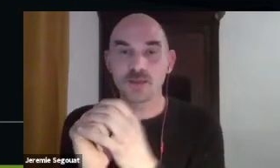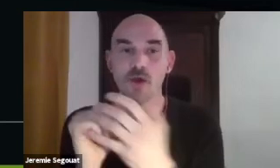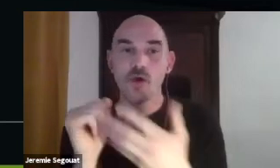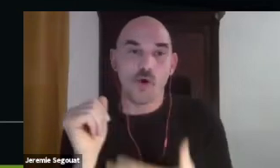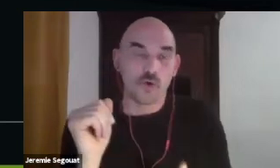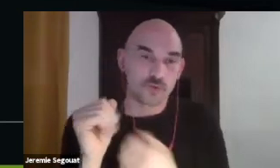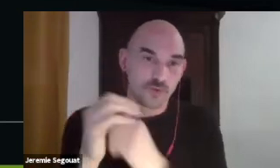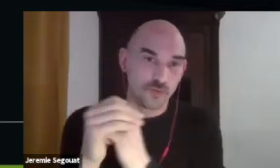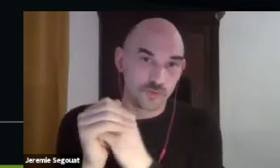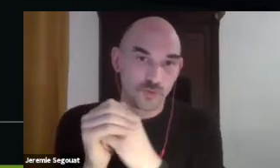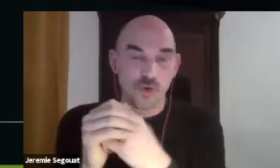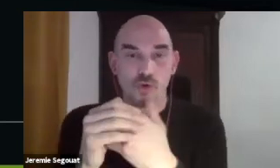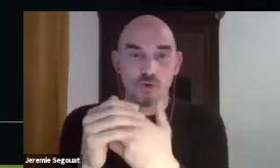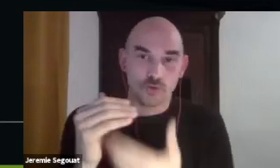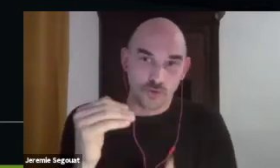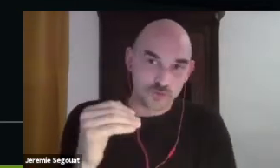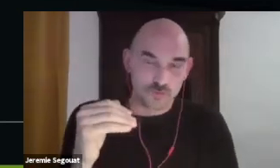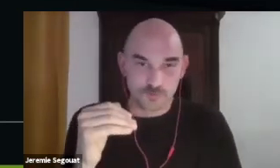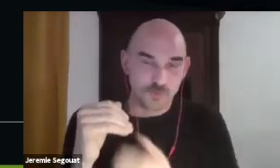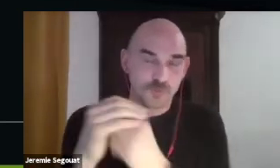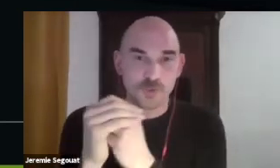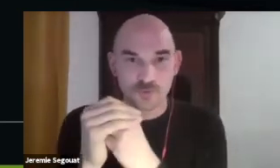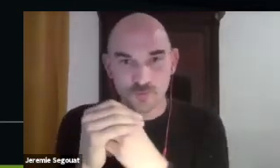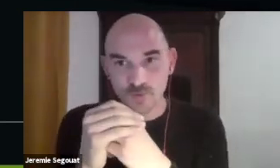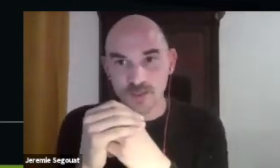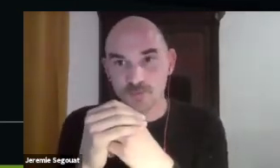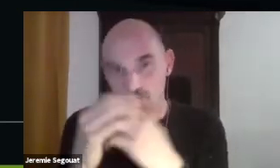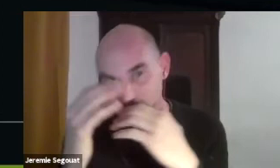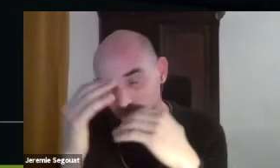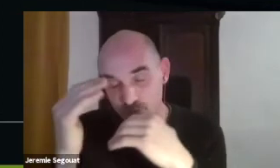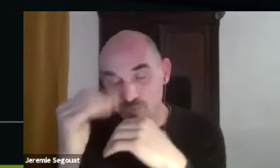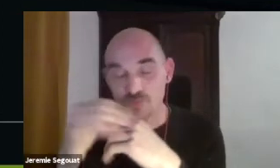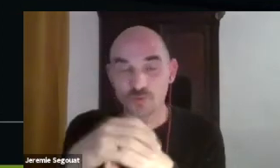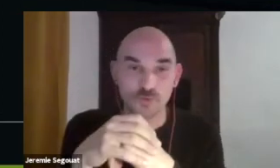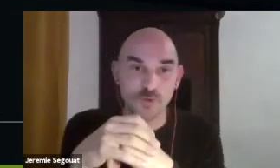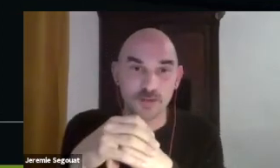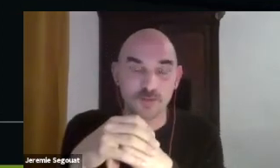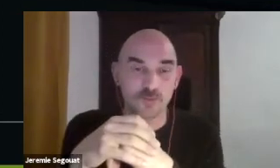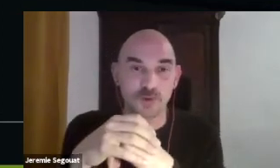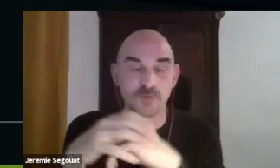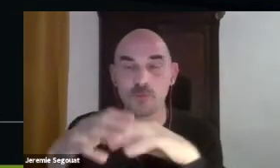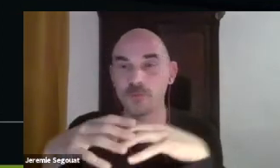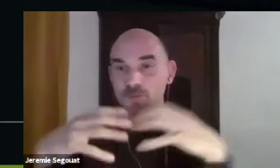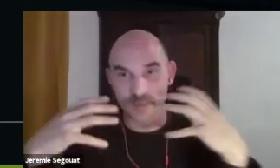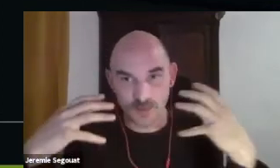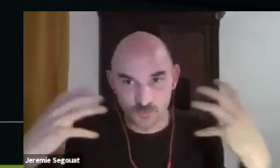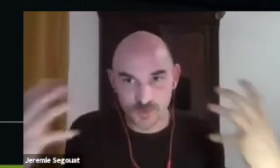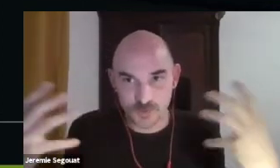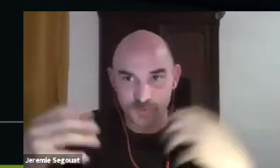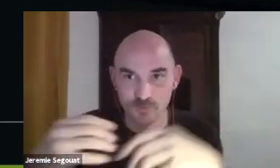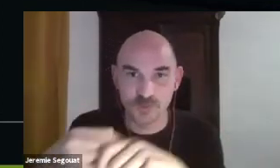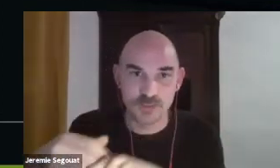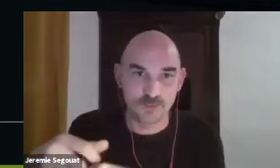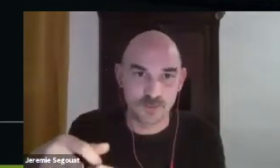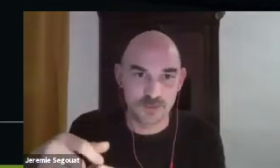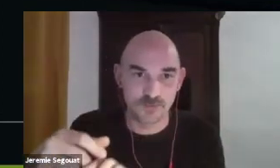qui va être entre le torse mettons au milieu du ventre et puis juste le haut de la tête on pourra vraiment pas utiliser tout l